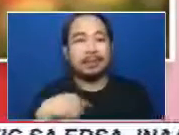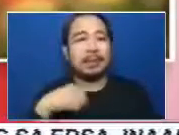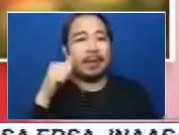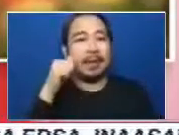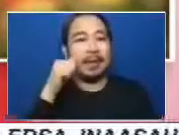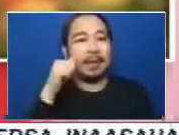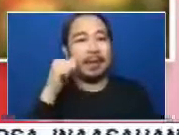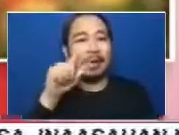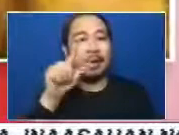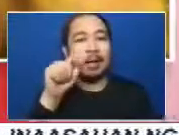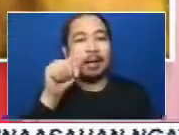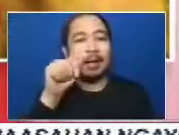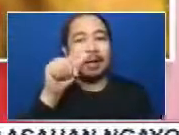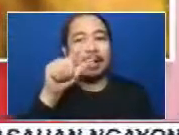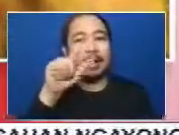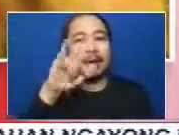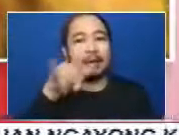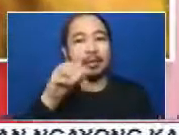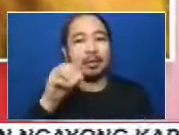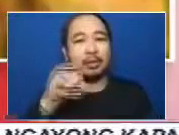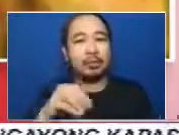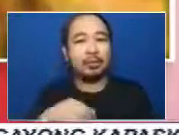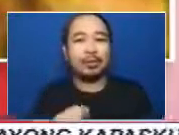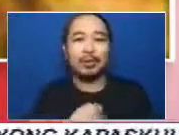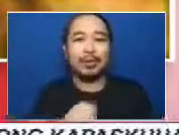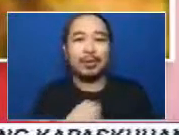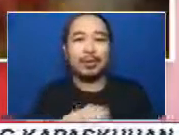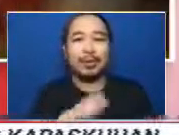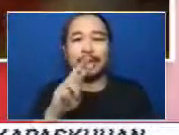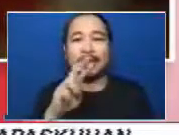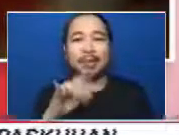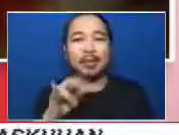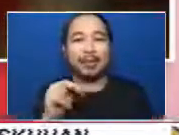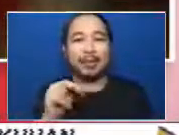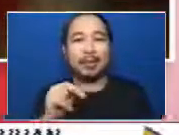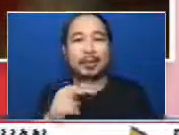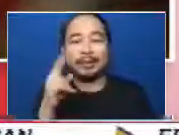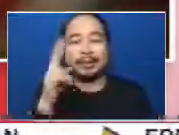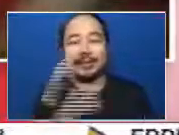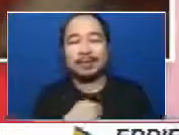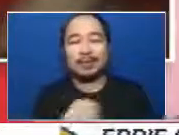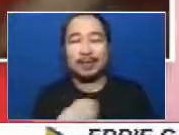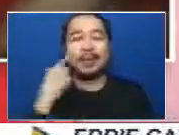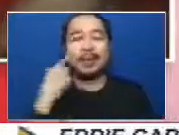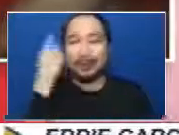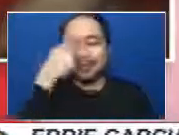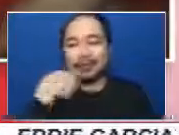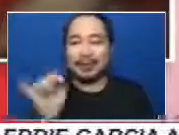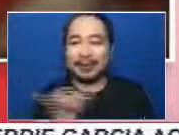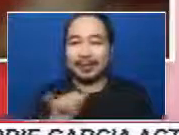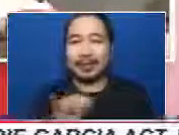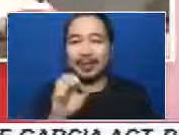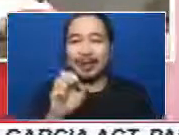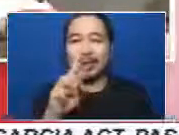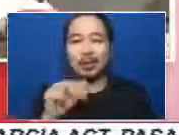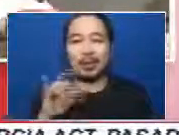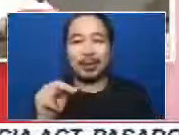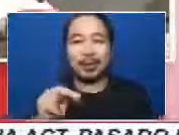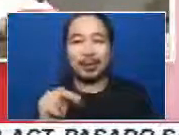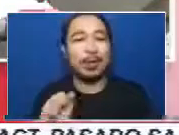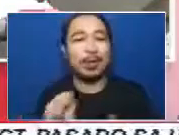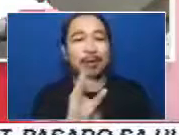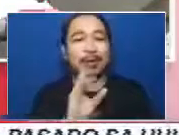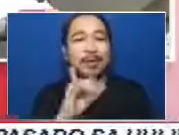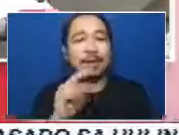natin para tuluyan ng maibaba yung presyo. Opo. Meron ba tayong nahuli na mga retailers na hindi po sumusunod